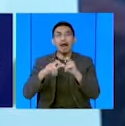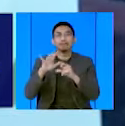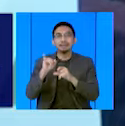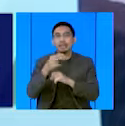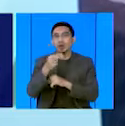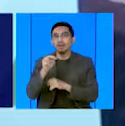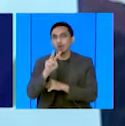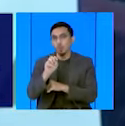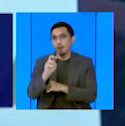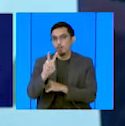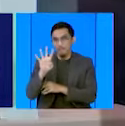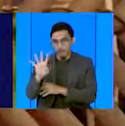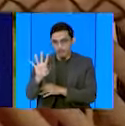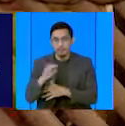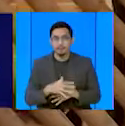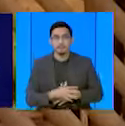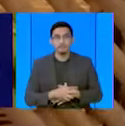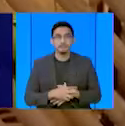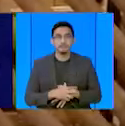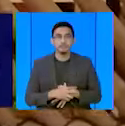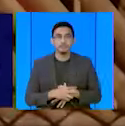Indonesia 2024.